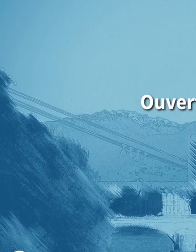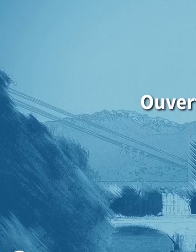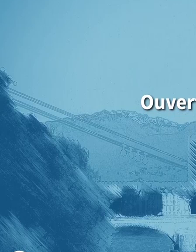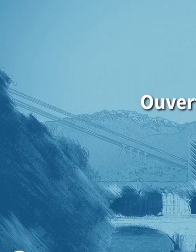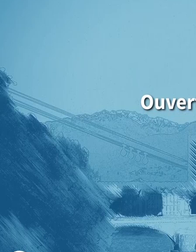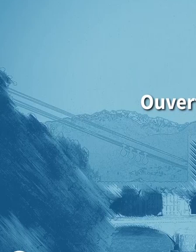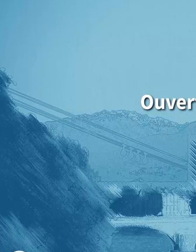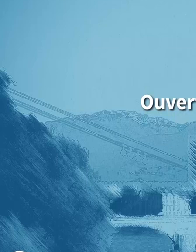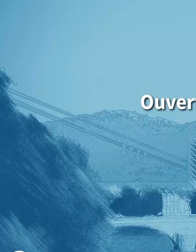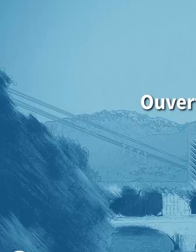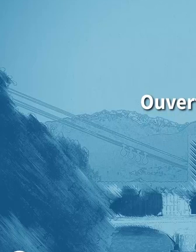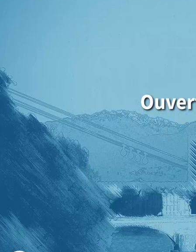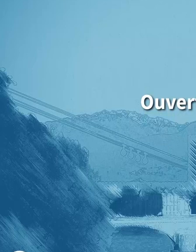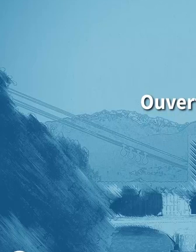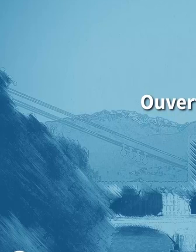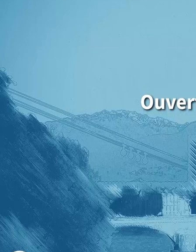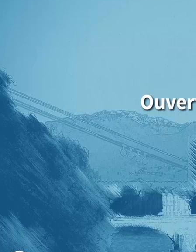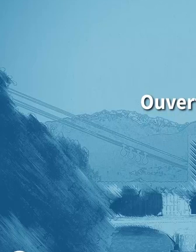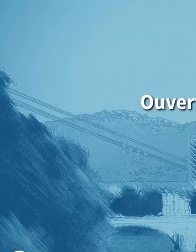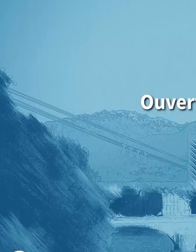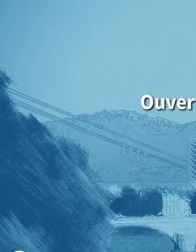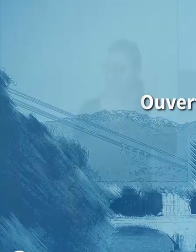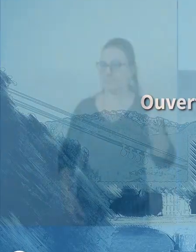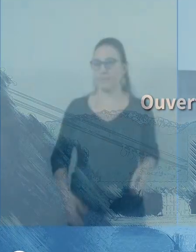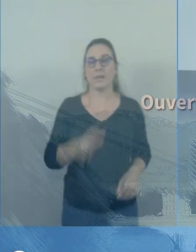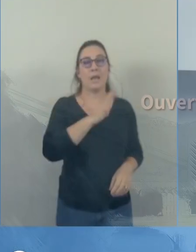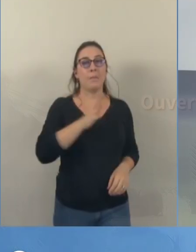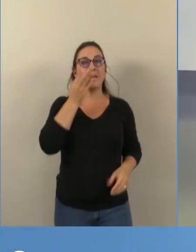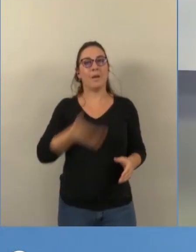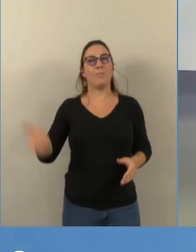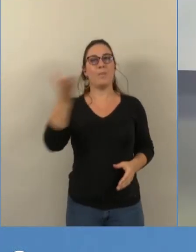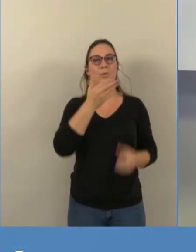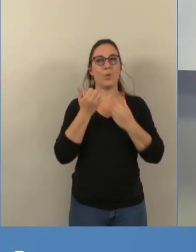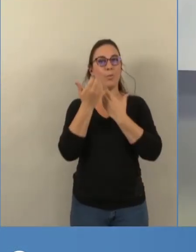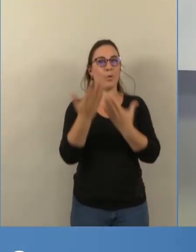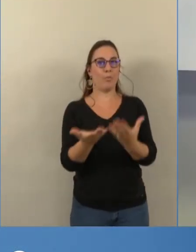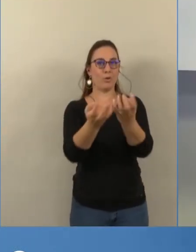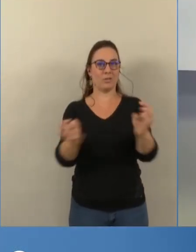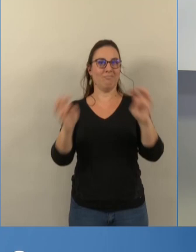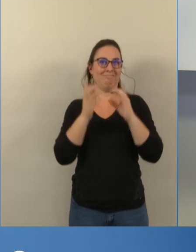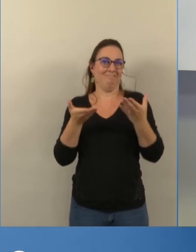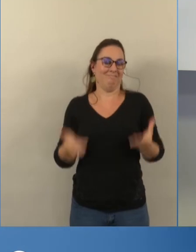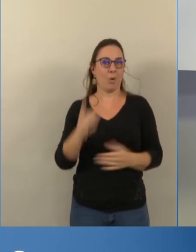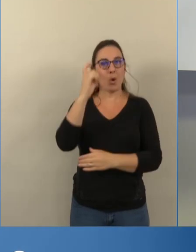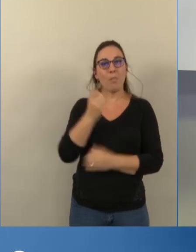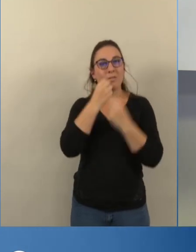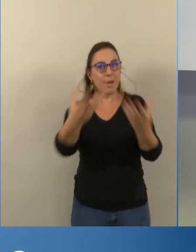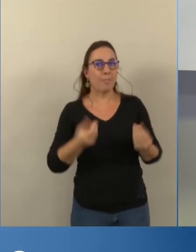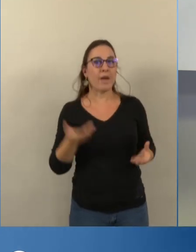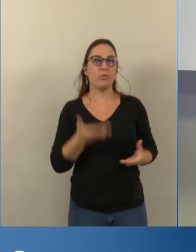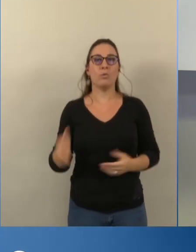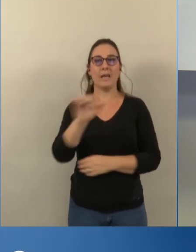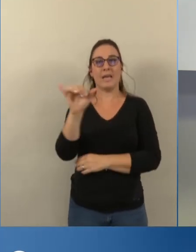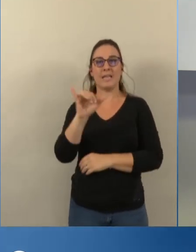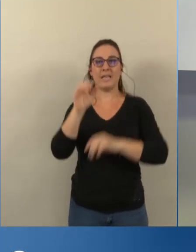mesdames et messieurs bonjour je vous propose de commencer ce conseil municipal bienvenue à toutes et tous nous allons commencer par l'appel et c'est Chloé